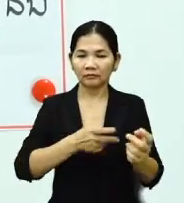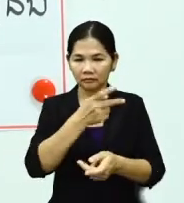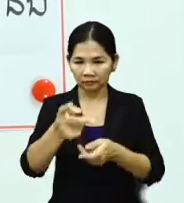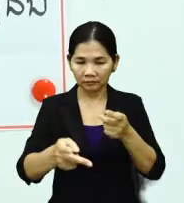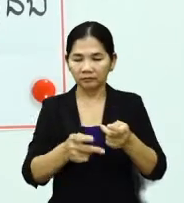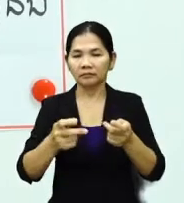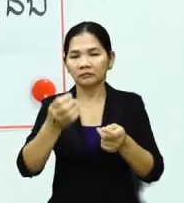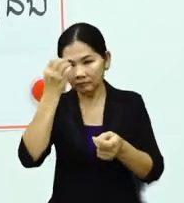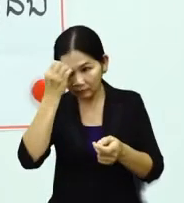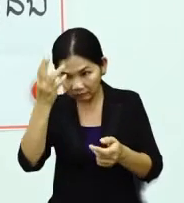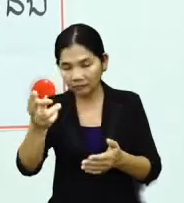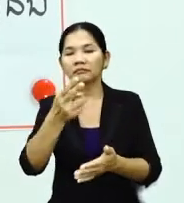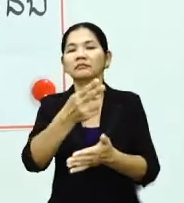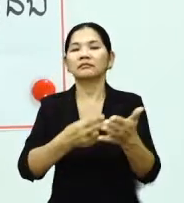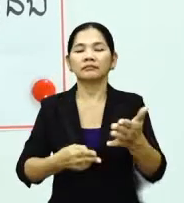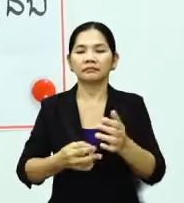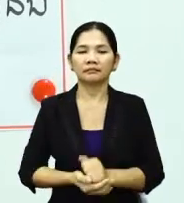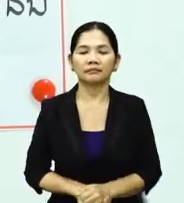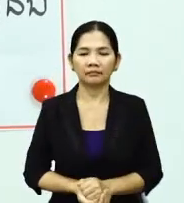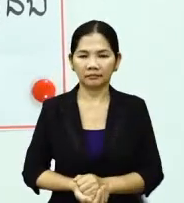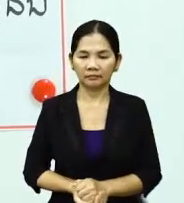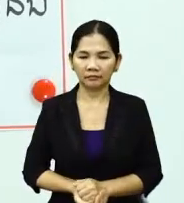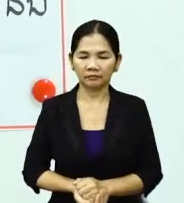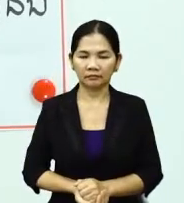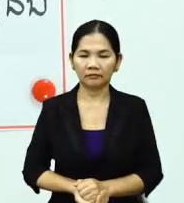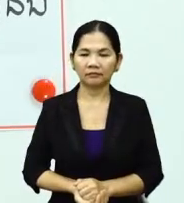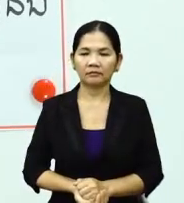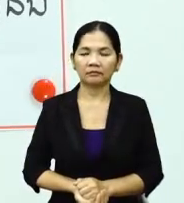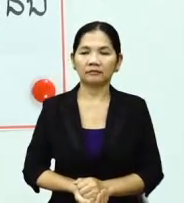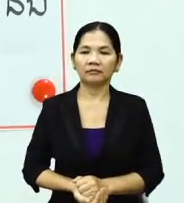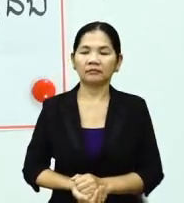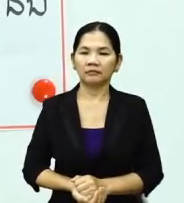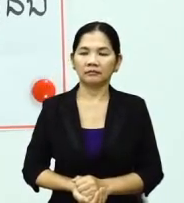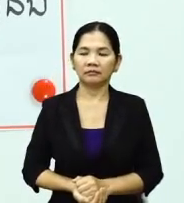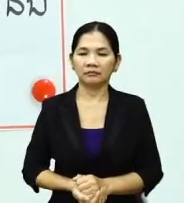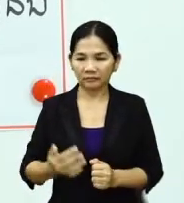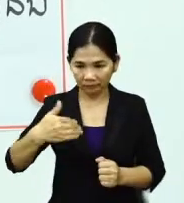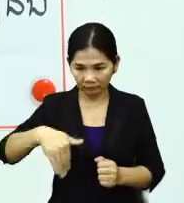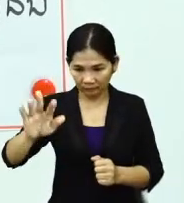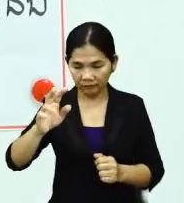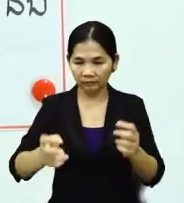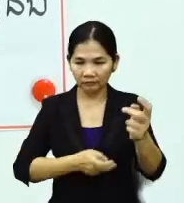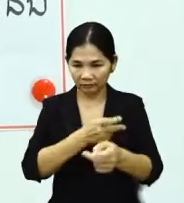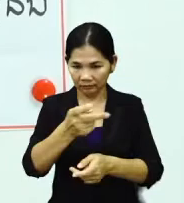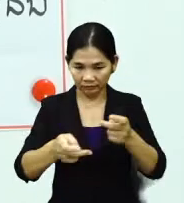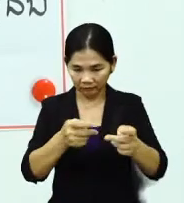bầy ở vấy chà chẳng kì chạy lại nè bì kê tập xa đàm